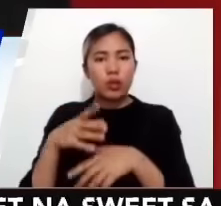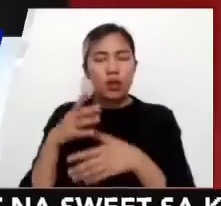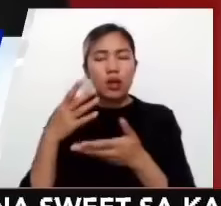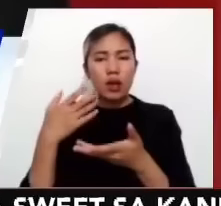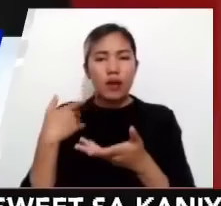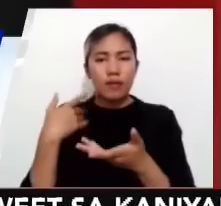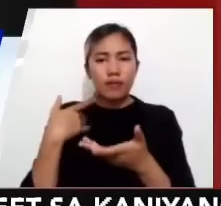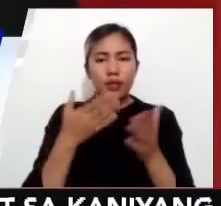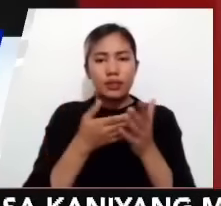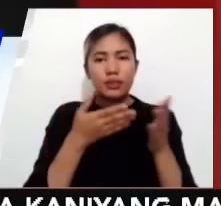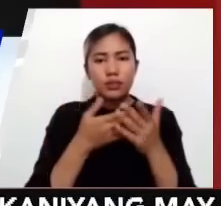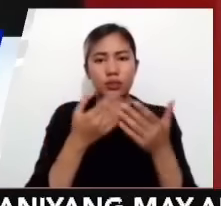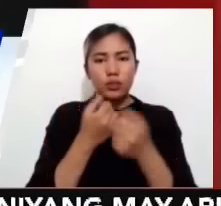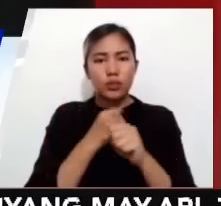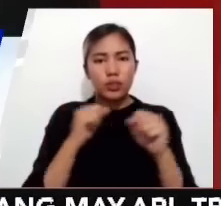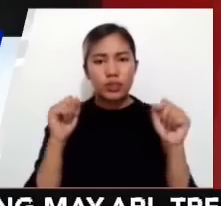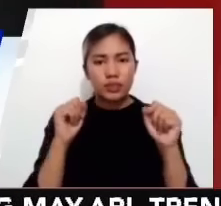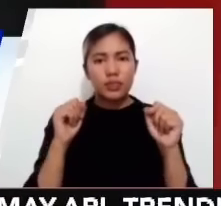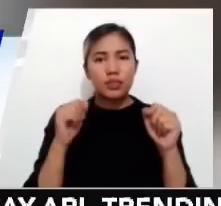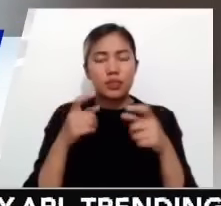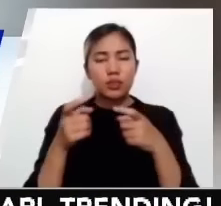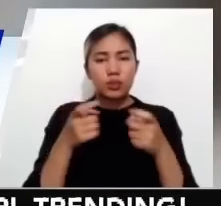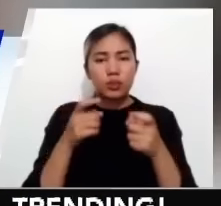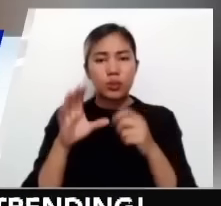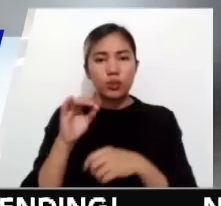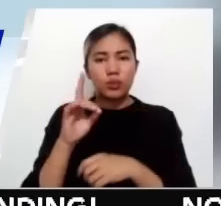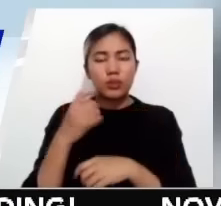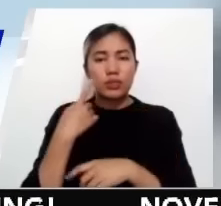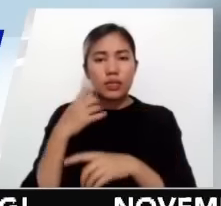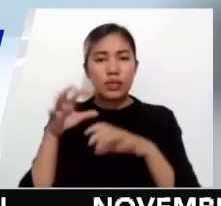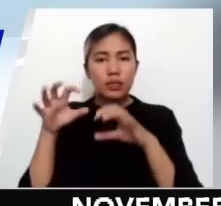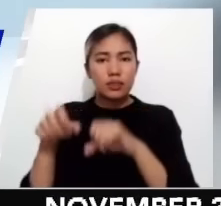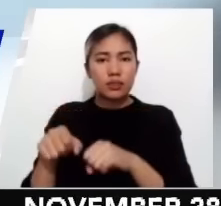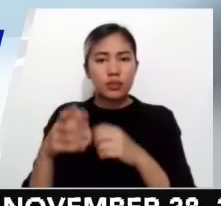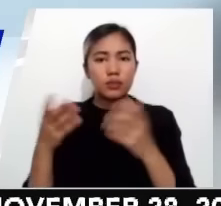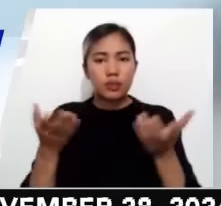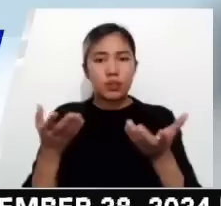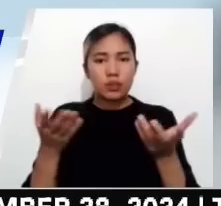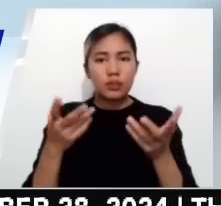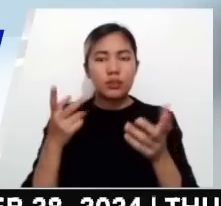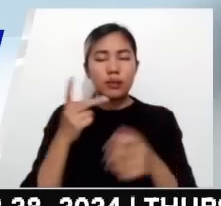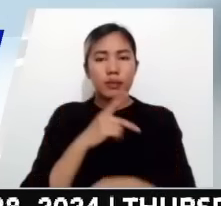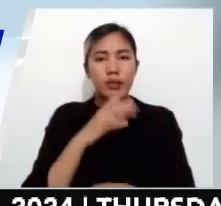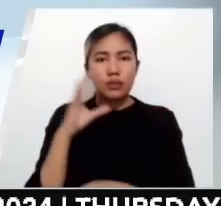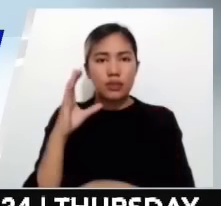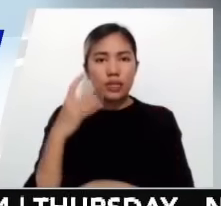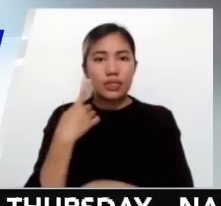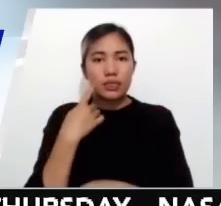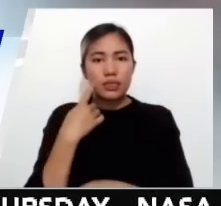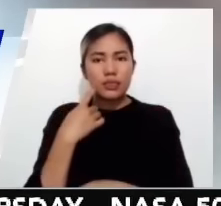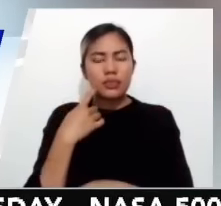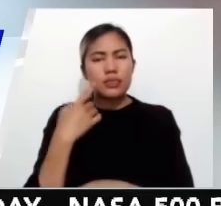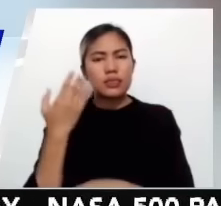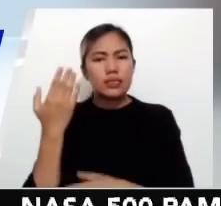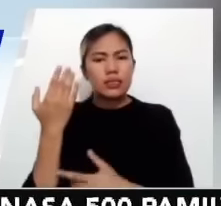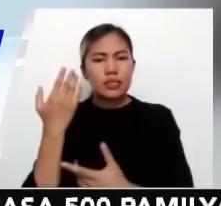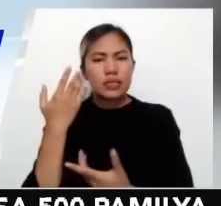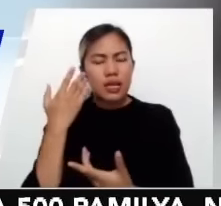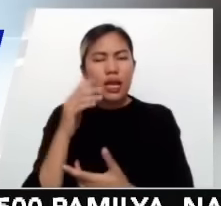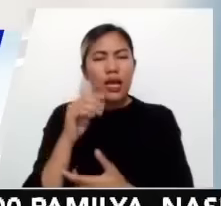Code. Inaresto siya noong Sabado sa isang entrepreneur convention sa Pasay. Una siyang tinawag na alias Erin sa Facebook post ng SPD